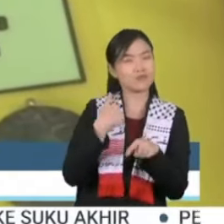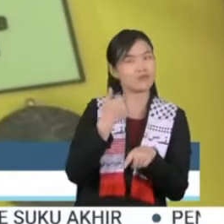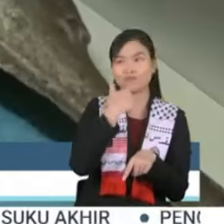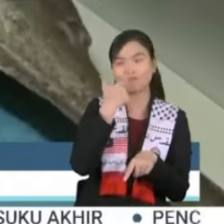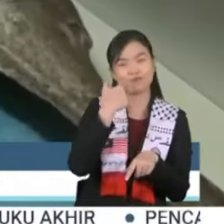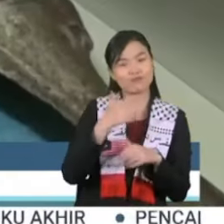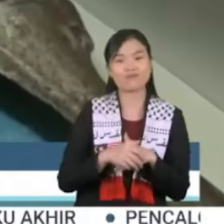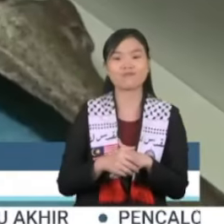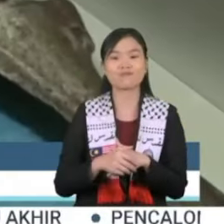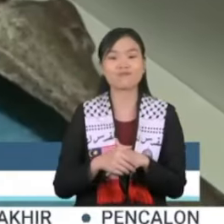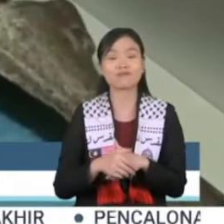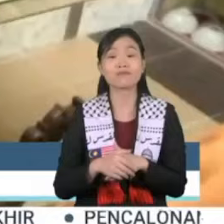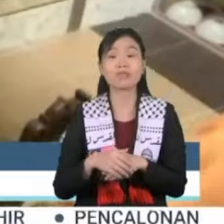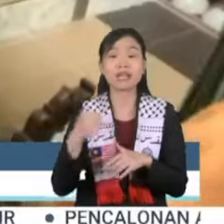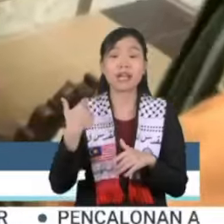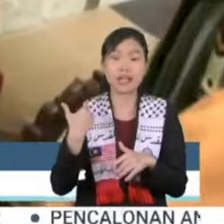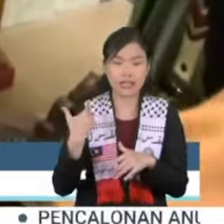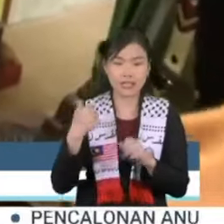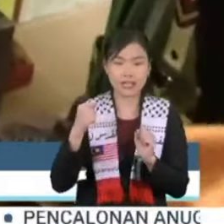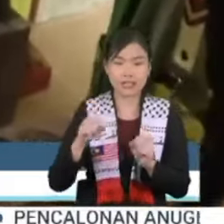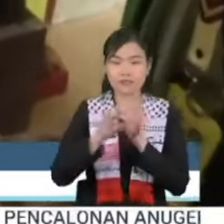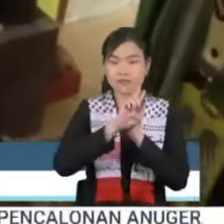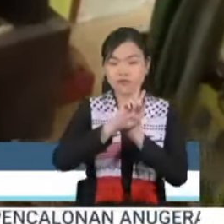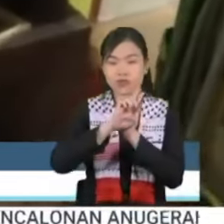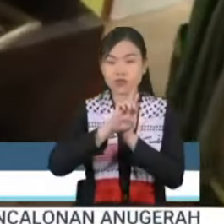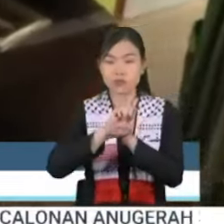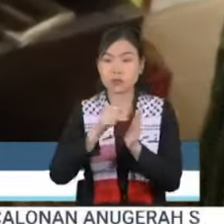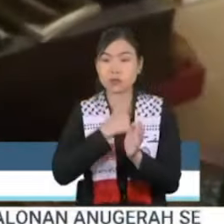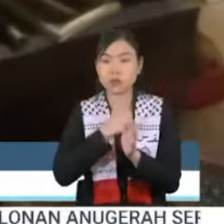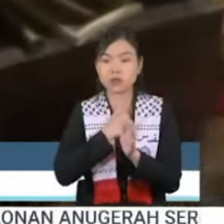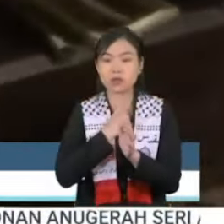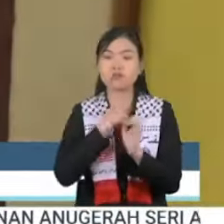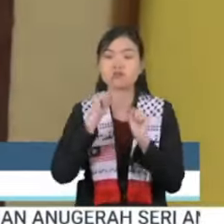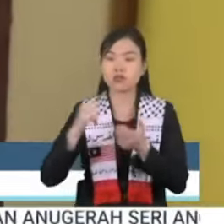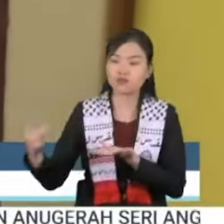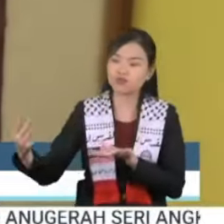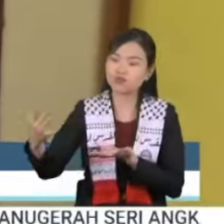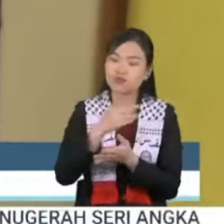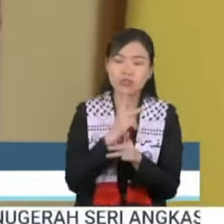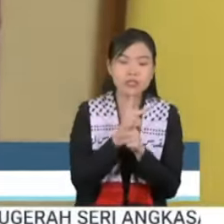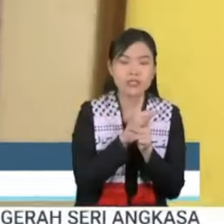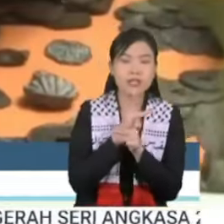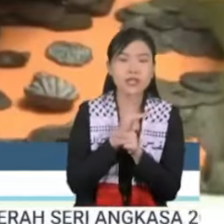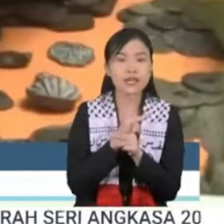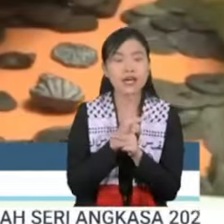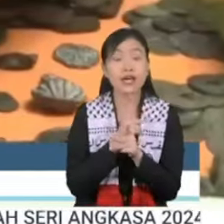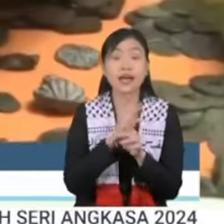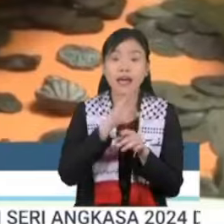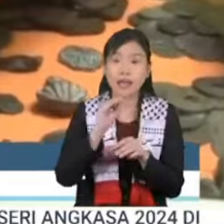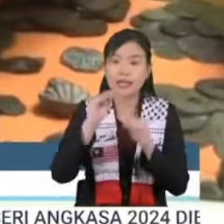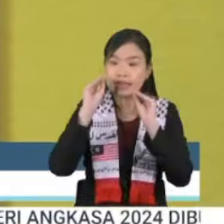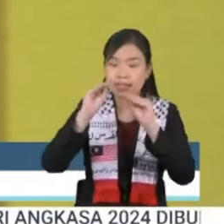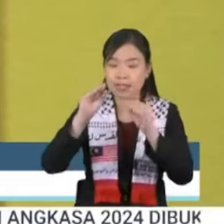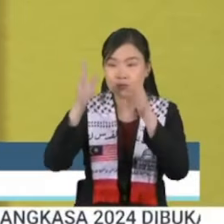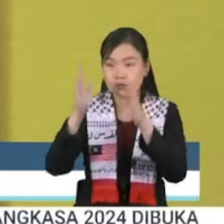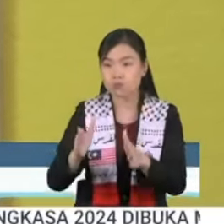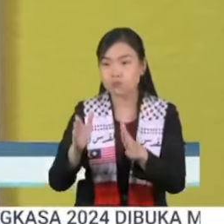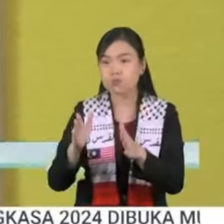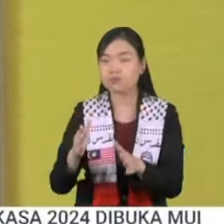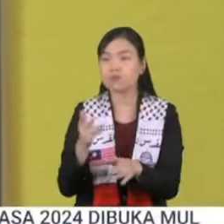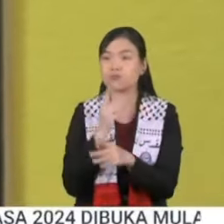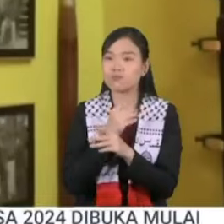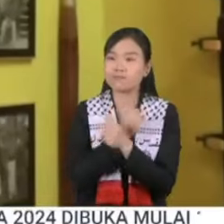ia memberikan peluang untuk beliau mengumpul dan menjaga koleksi sedia ada sebaik mungkin selain mendidik masyarakat menghargai sejarah Melayu